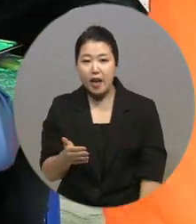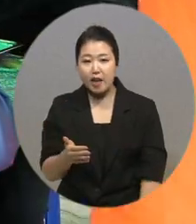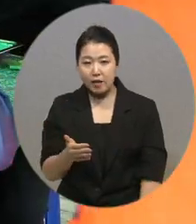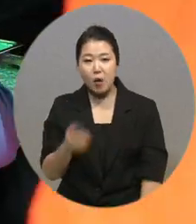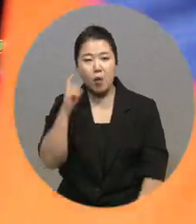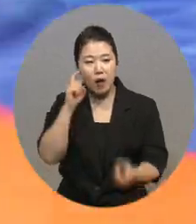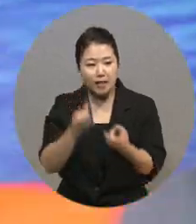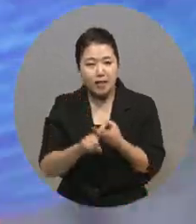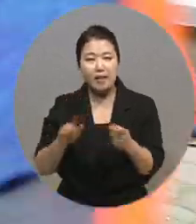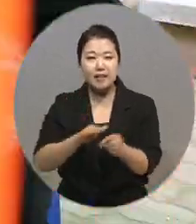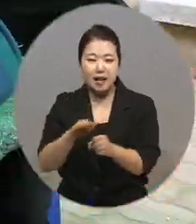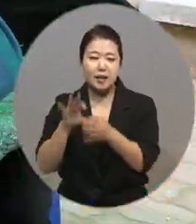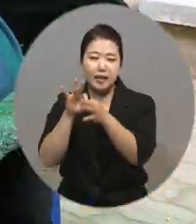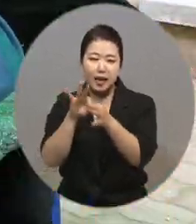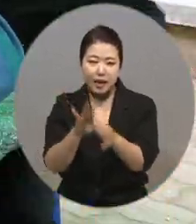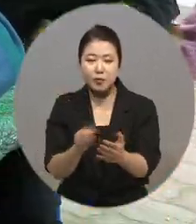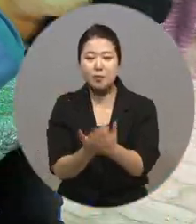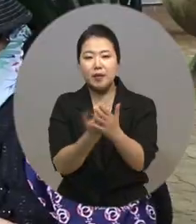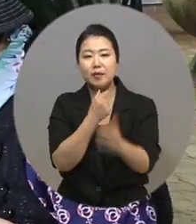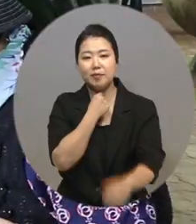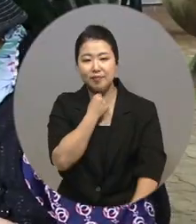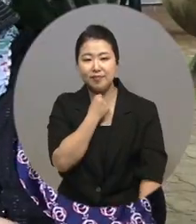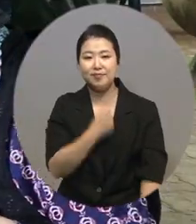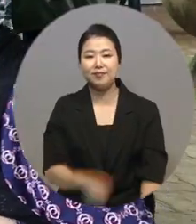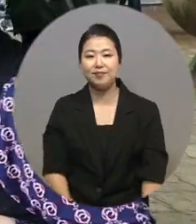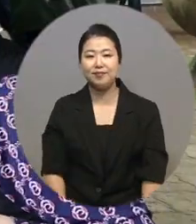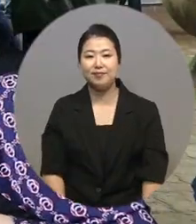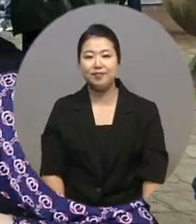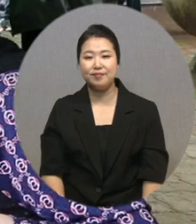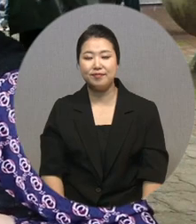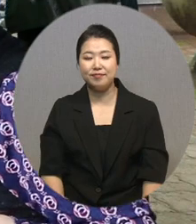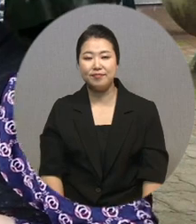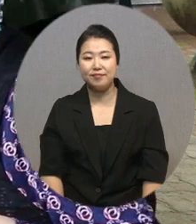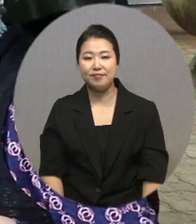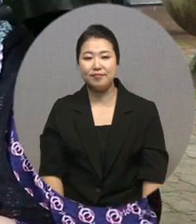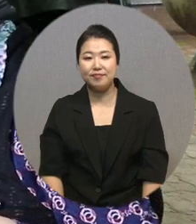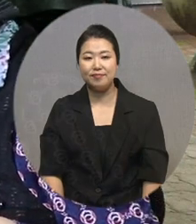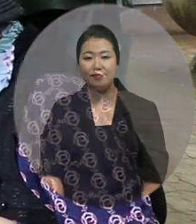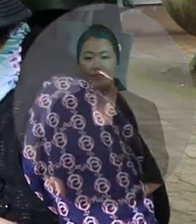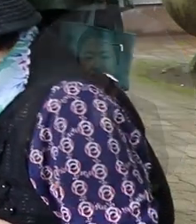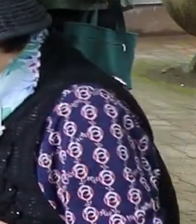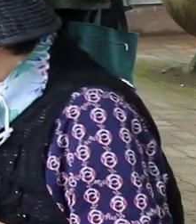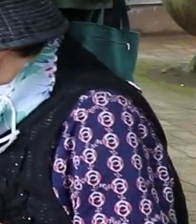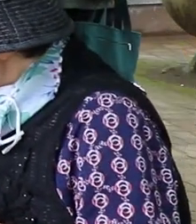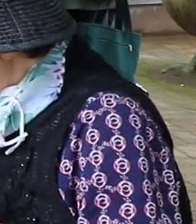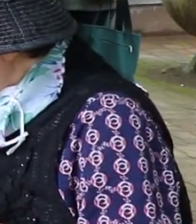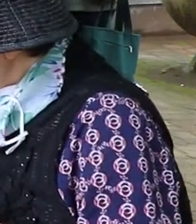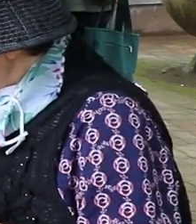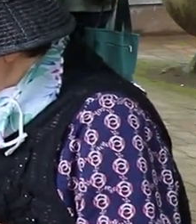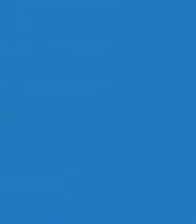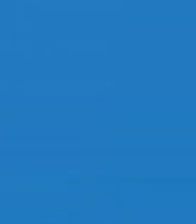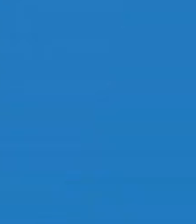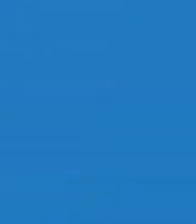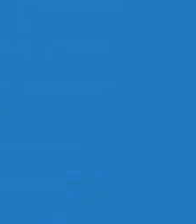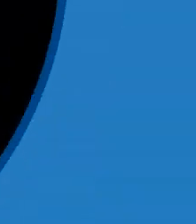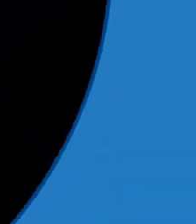관심과 사랑이 지속되길 바랍니다 복지뉴스 김주훈 있니다